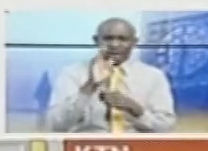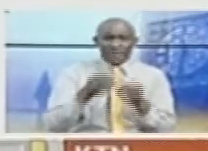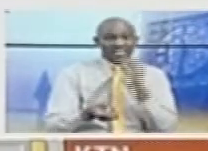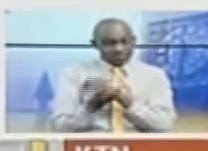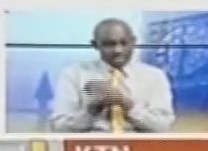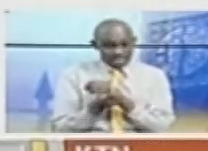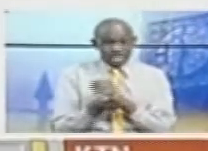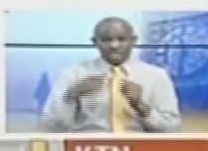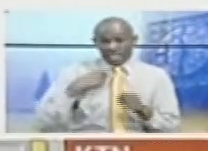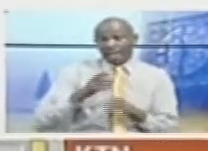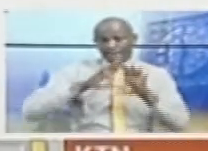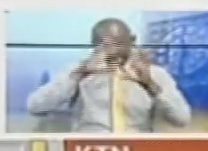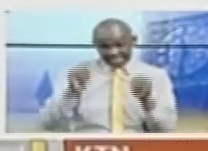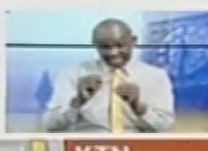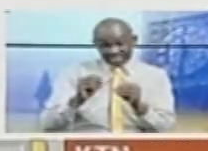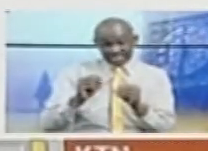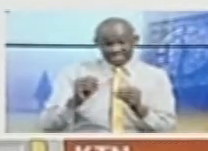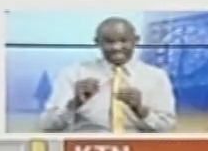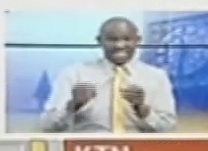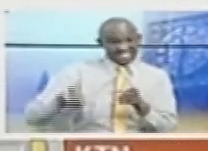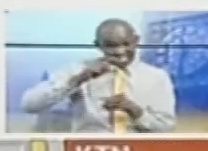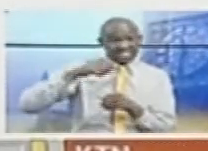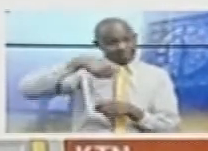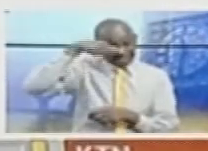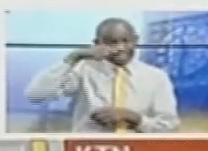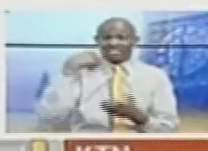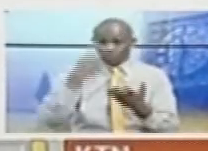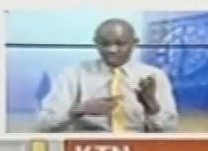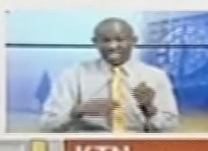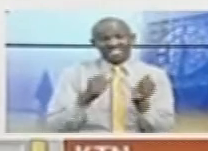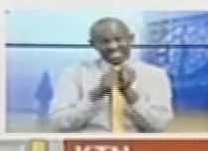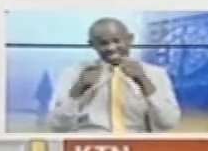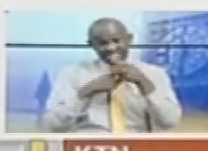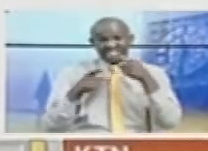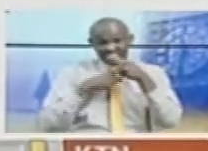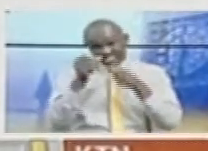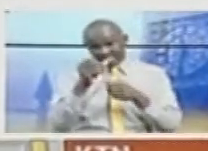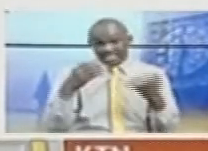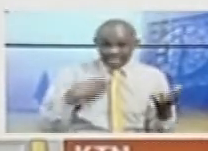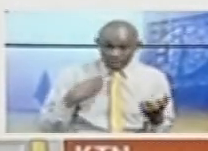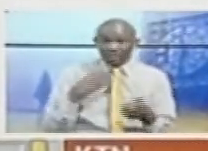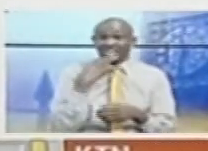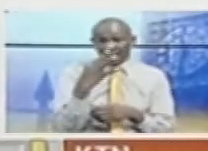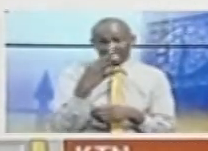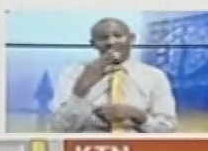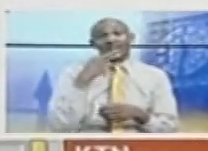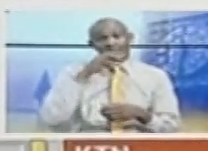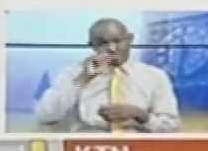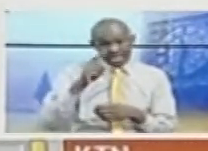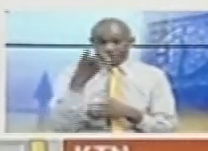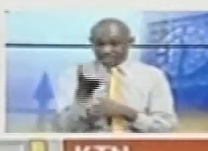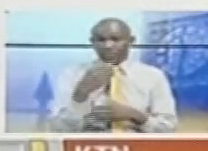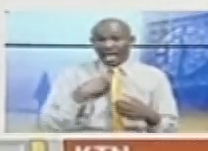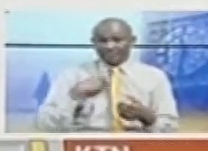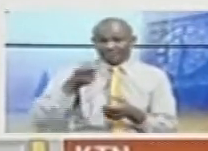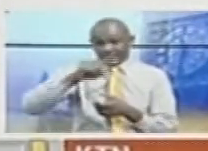increased the budget 5 times. Last year we had been given 60. We are now at about 300 million shillings.